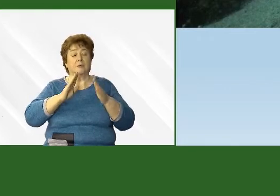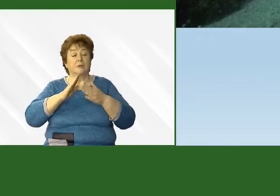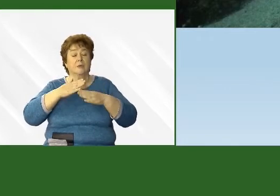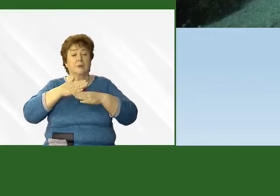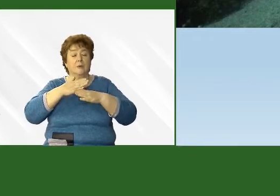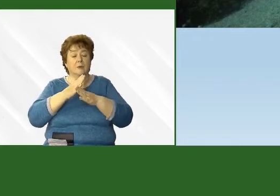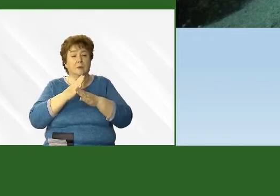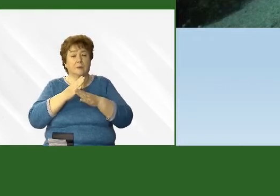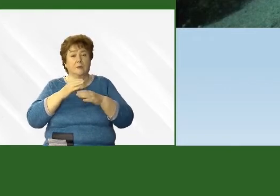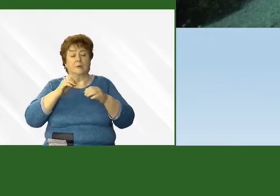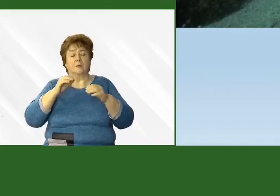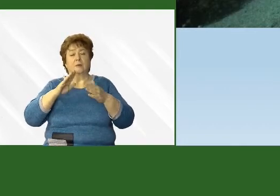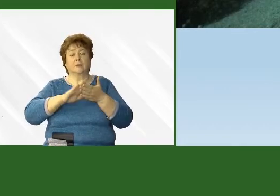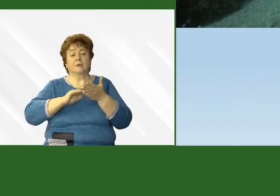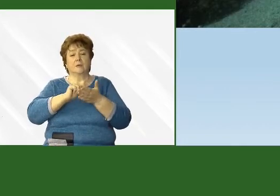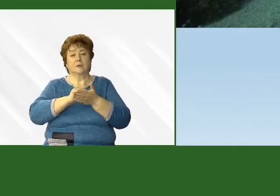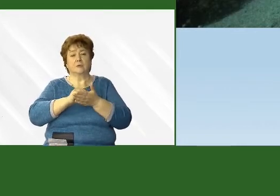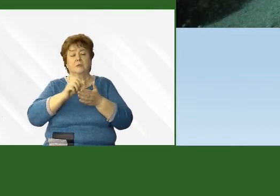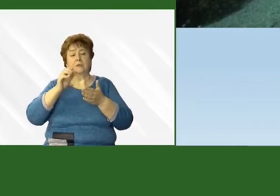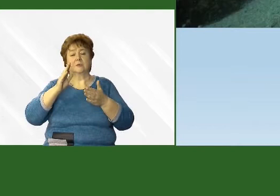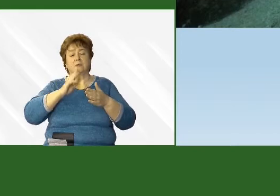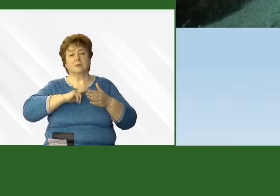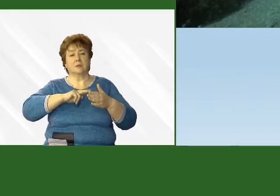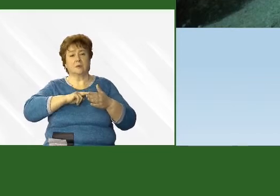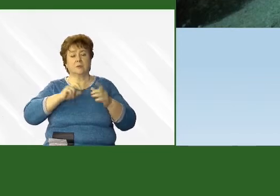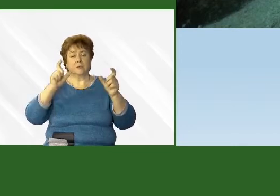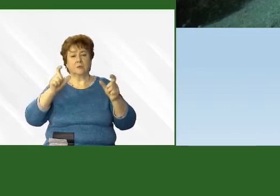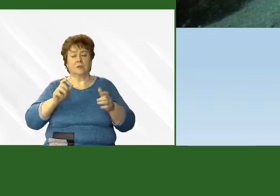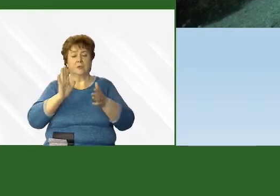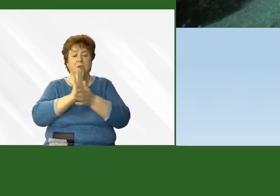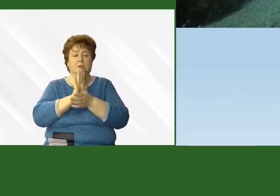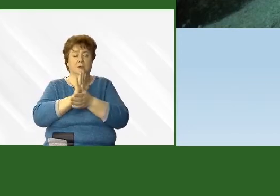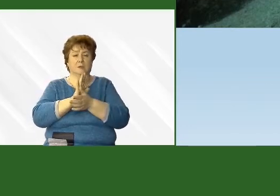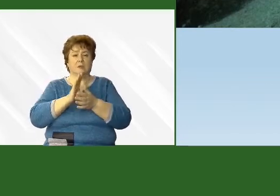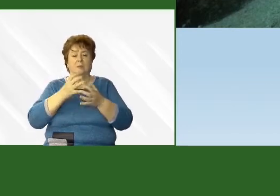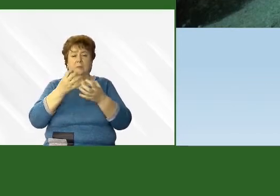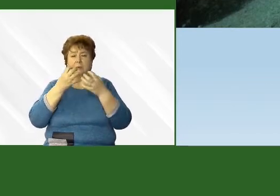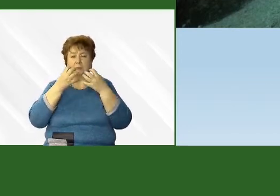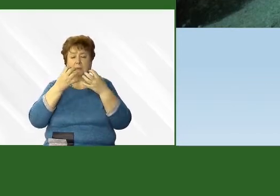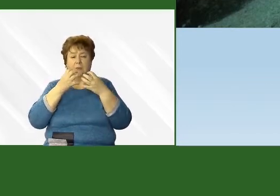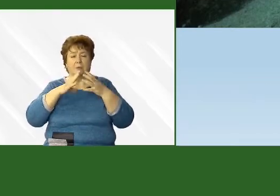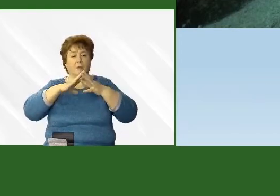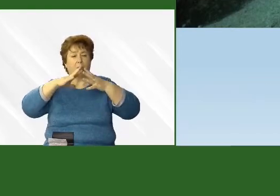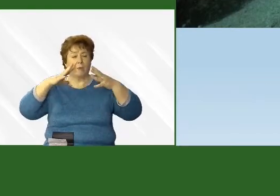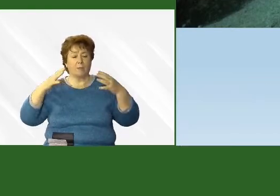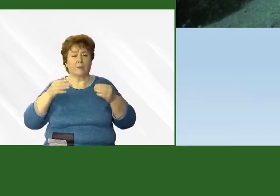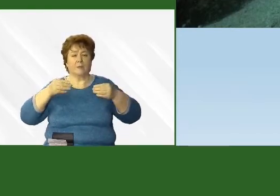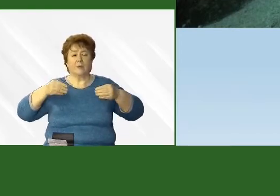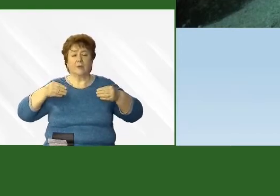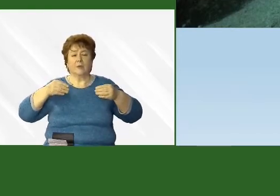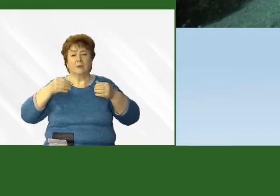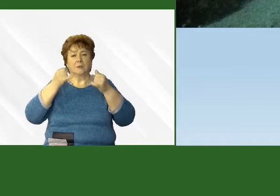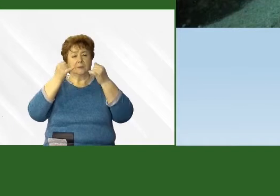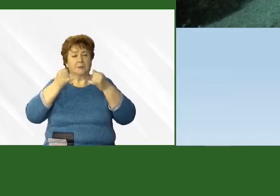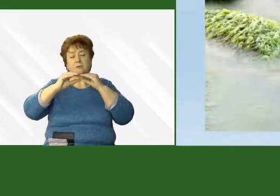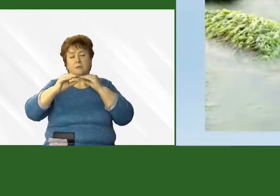легко нарушается человеческой деятельностью, загрязнением, глобальным потеплением и истощением